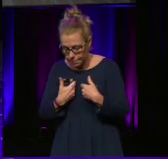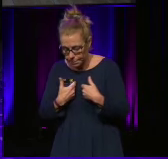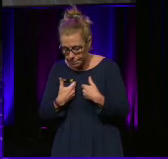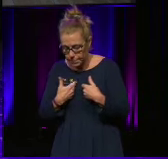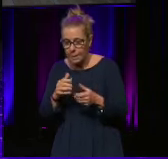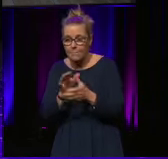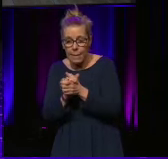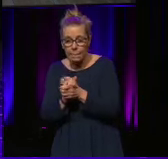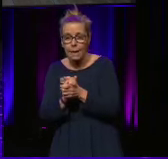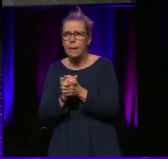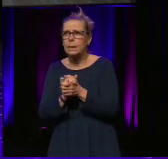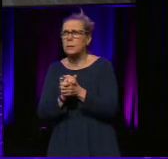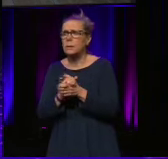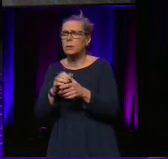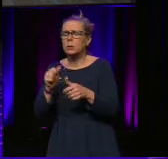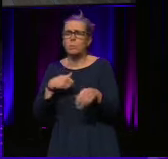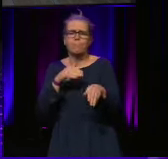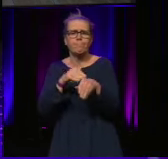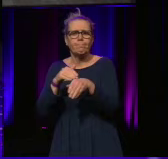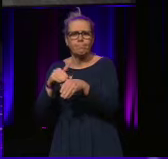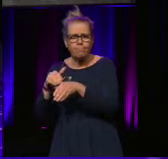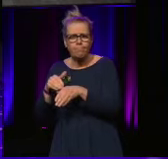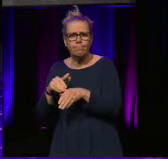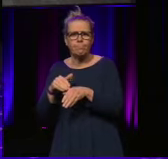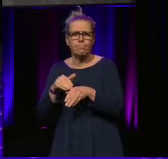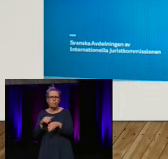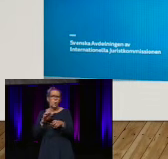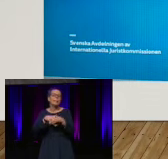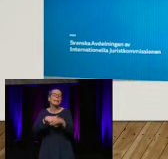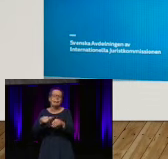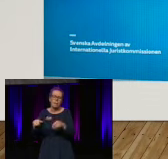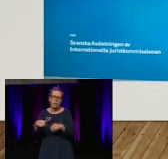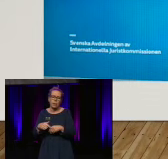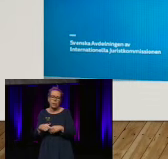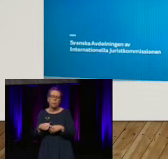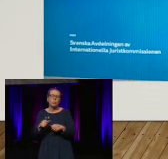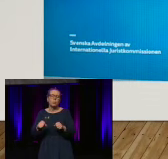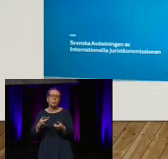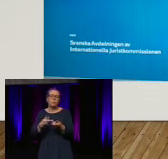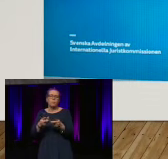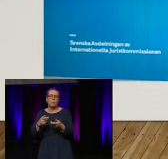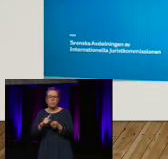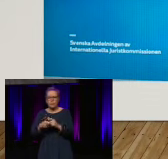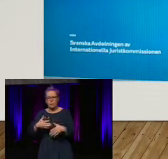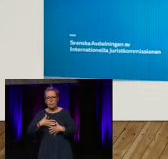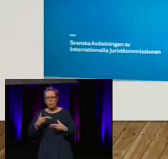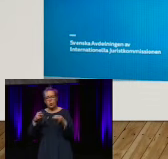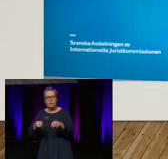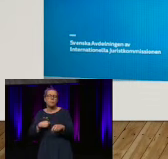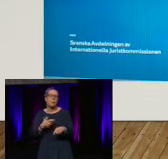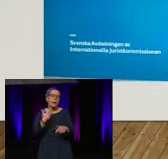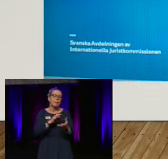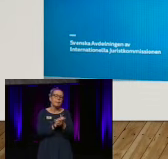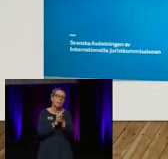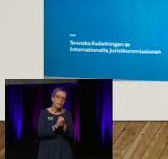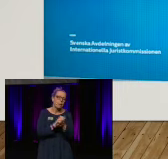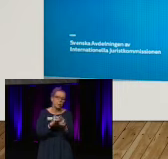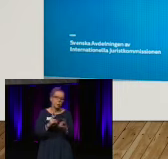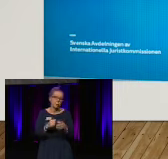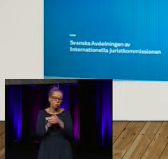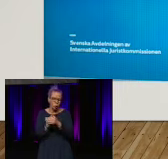vänner som anmäler sig och medlemmar. Medlemmar ska ju vara jurister, men man också kan bli vän. Och det här